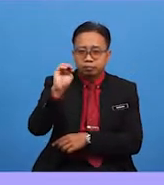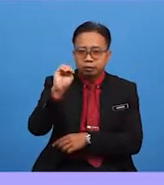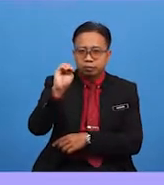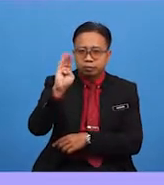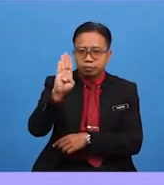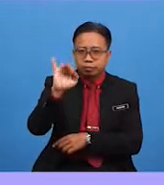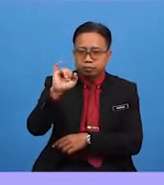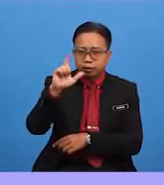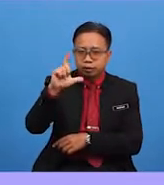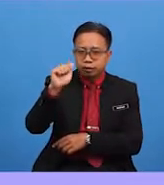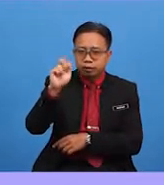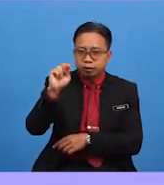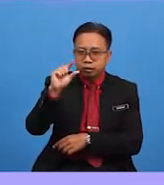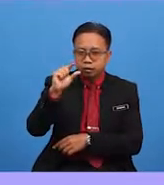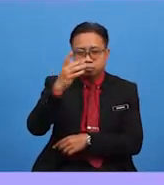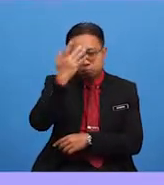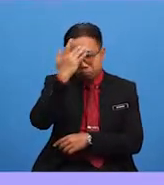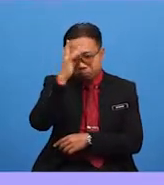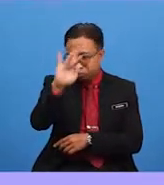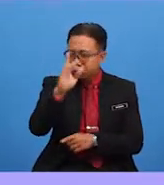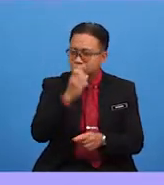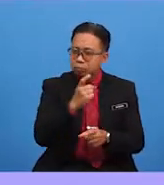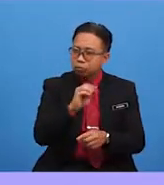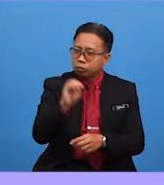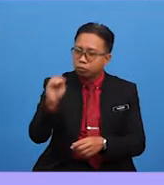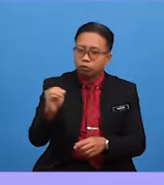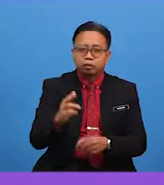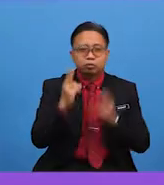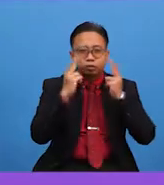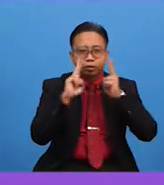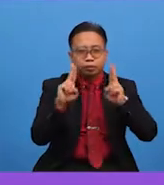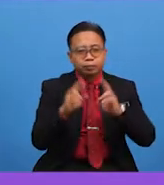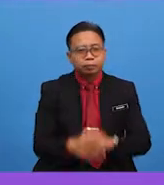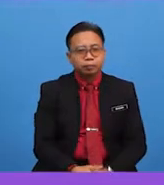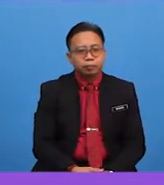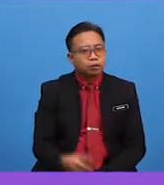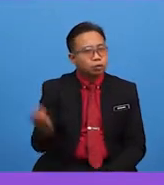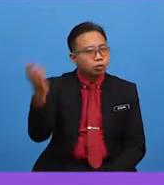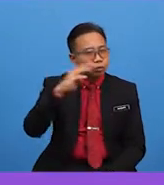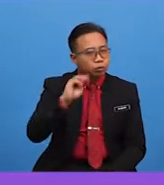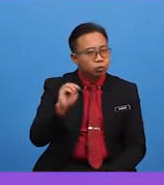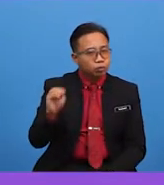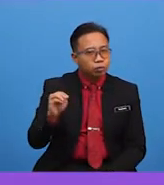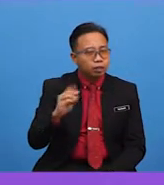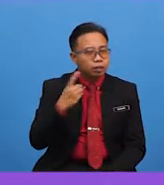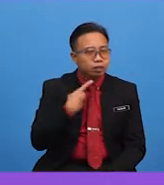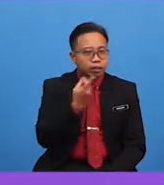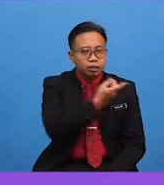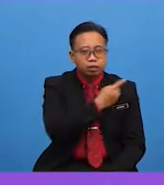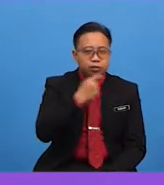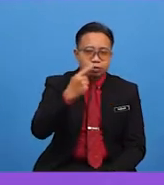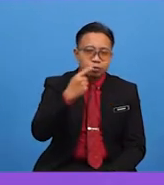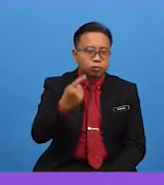Sembilang. Bijak murid-murid ustazah. Jom murid-murid kita sebut